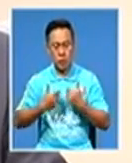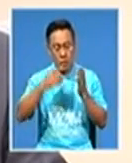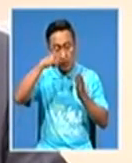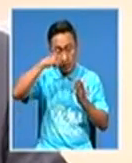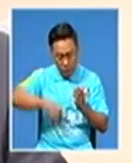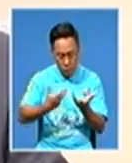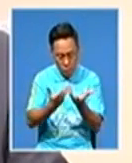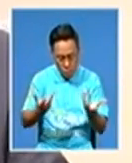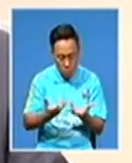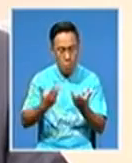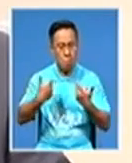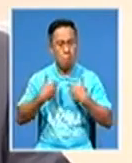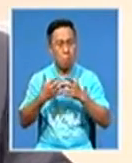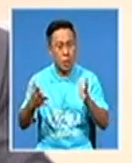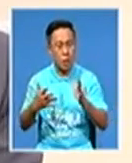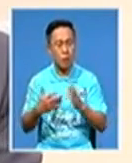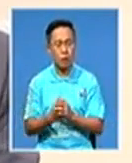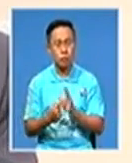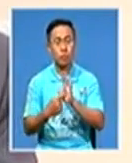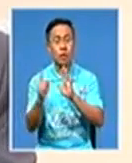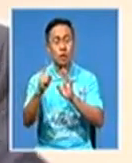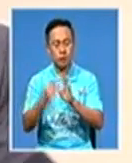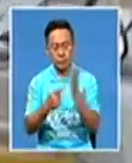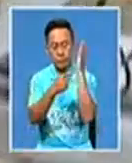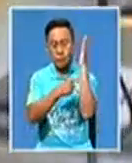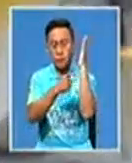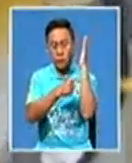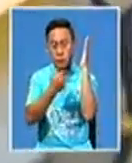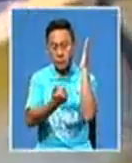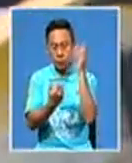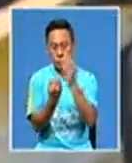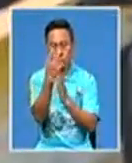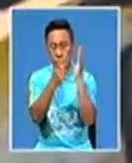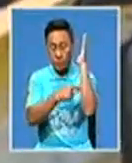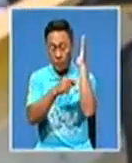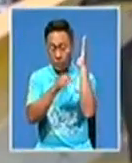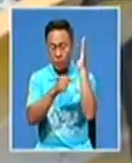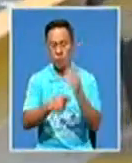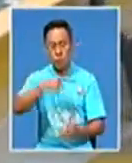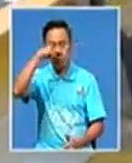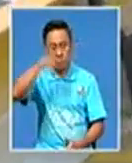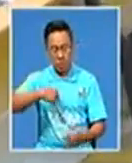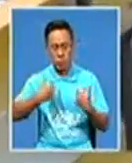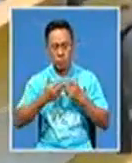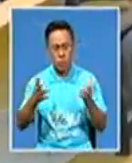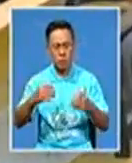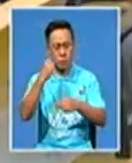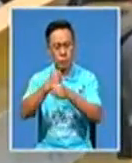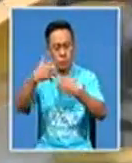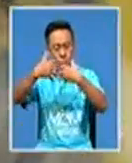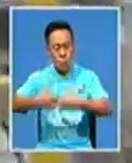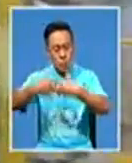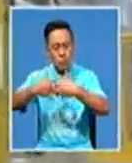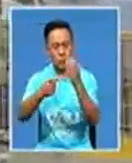ากรสูงมากนะครับอย่างเช่นยางเนี่ยนะฮะทรัพยากรของเราเนี่ยสามารถรับโรงยาง